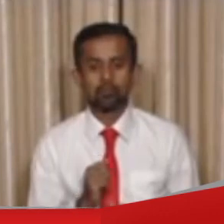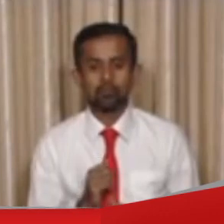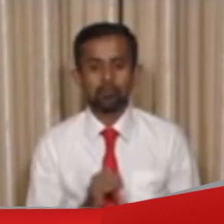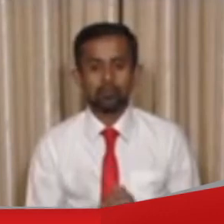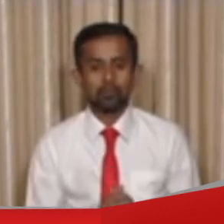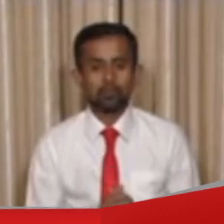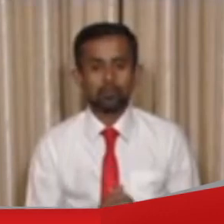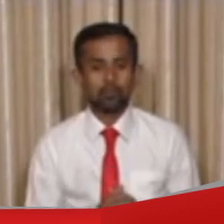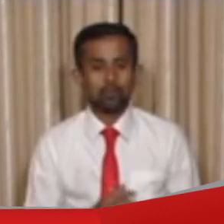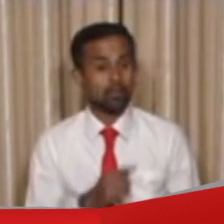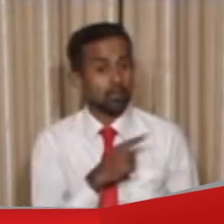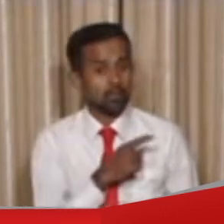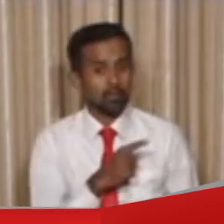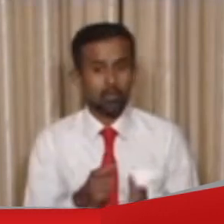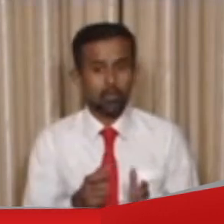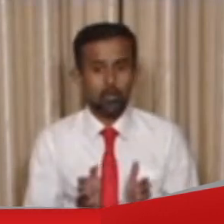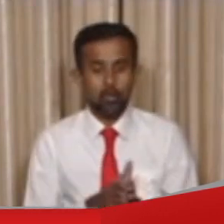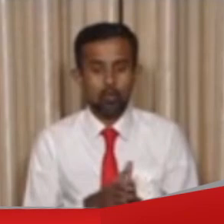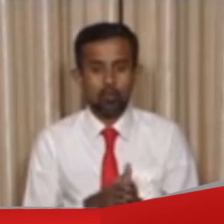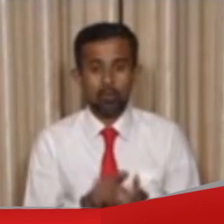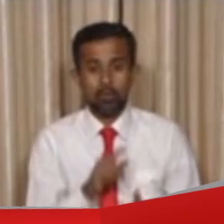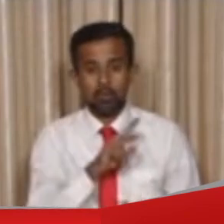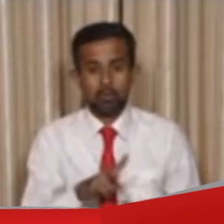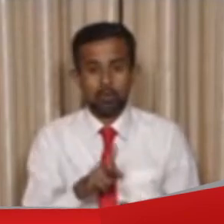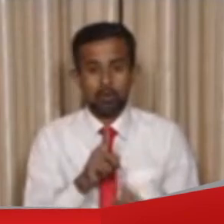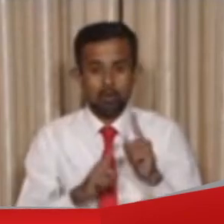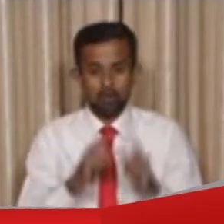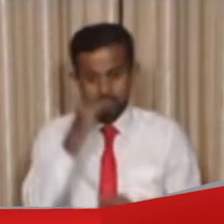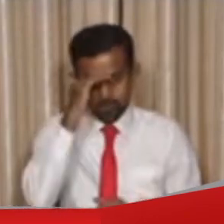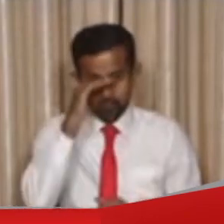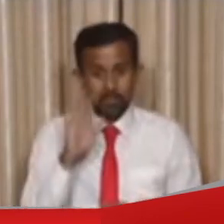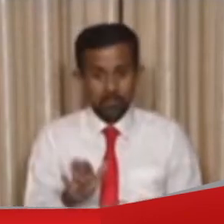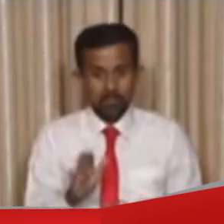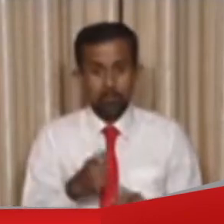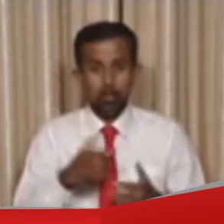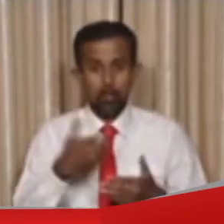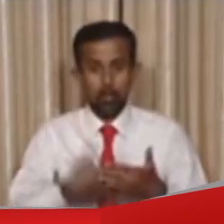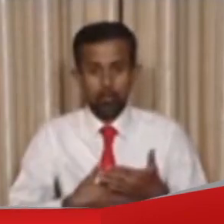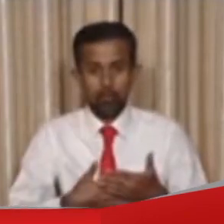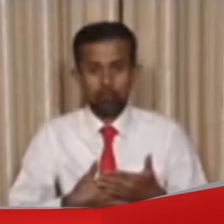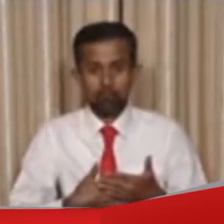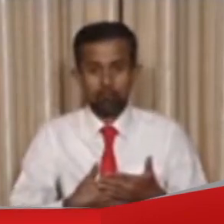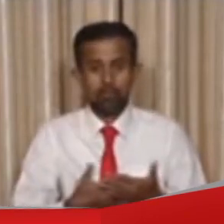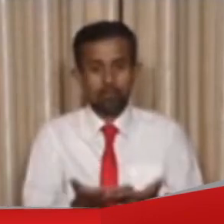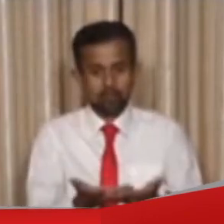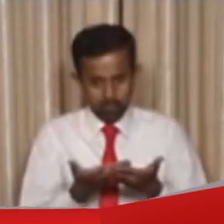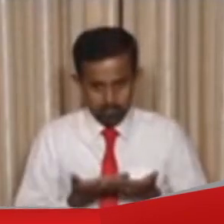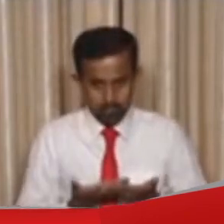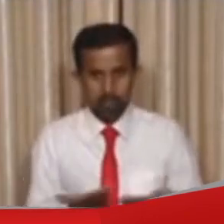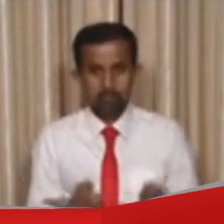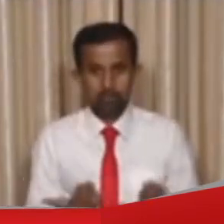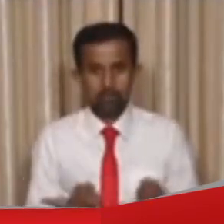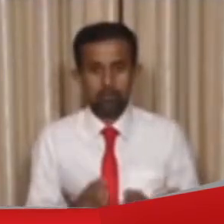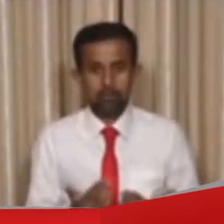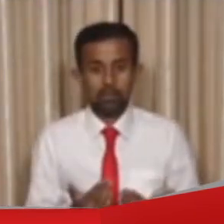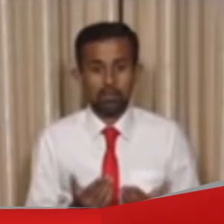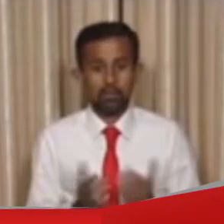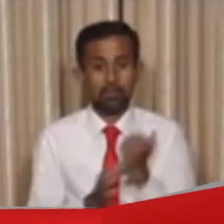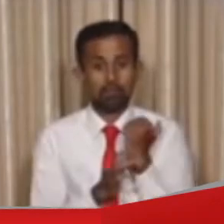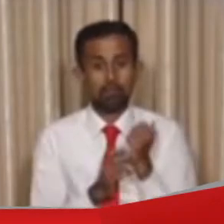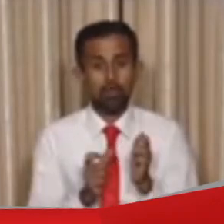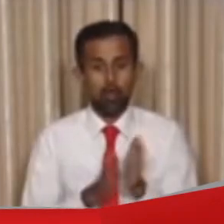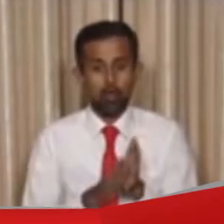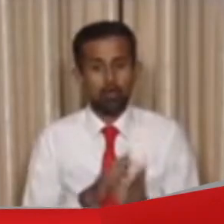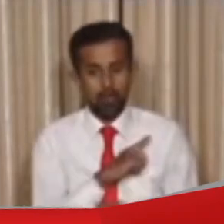අරුණාකරලා ඒ කමිටුවේ නියෝජ්‍ය කථානායකතුමා හිටපු කමිටුවේ වාර්තාව කරුණාකරලා සභාගත කරන්න. ඒක වරප්‍රසාද කමිටුවේ